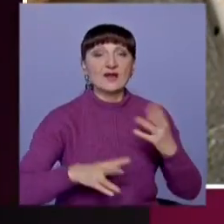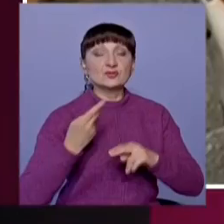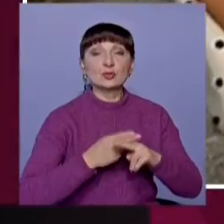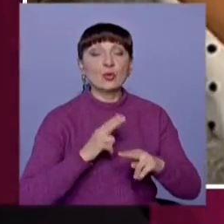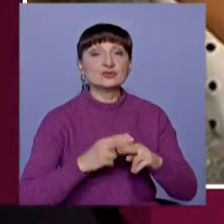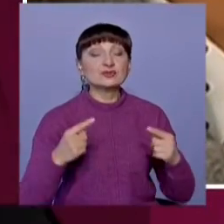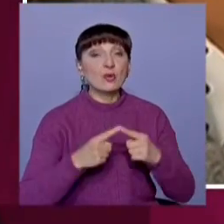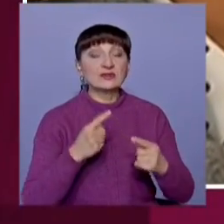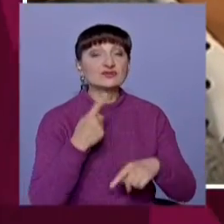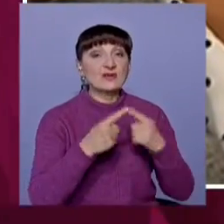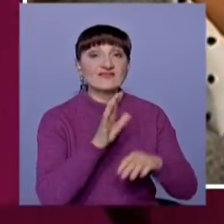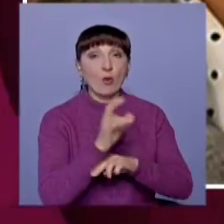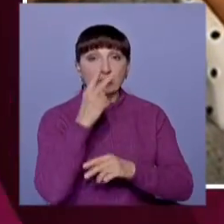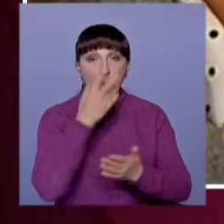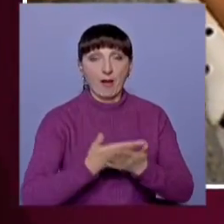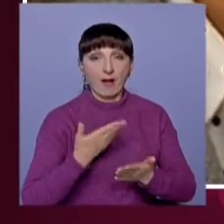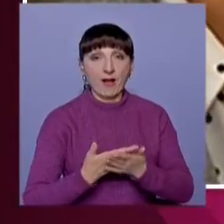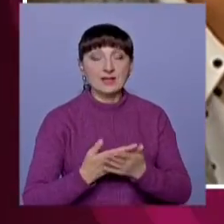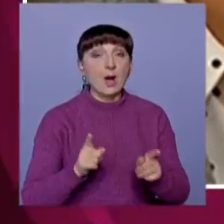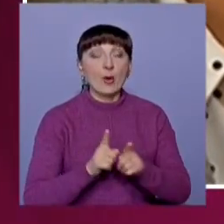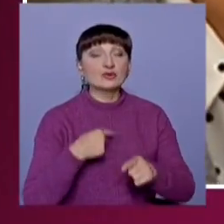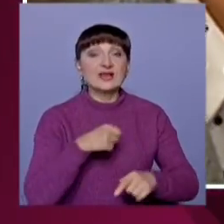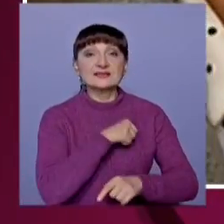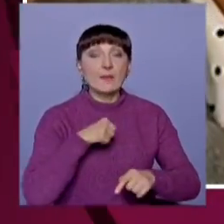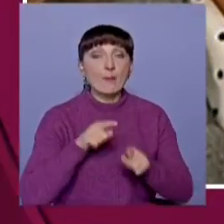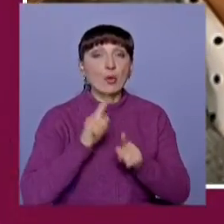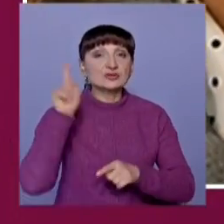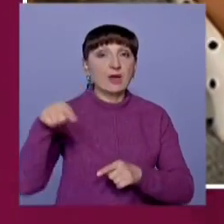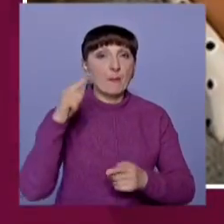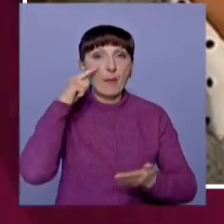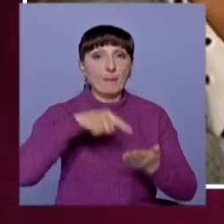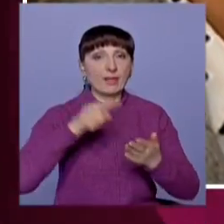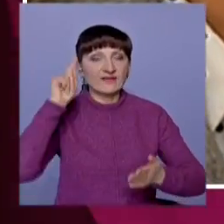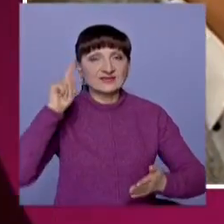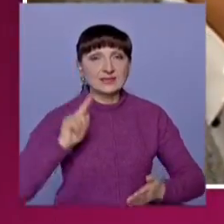очень четко передано через фотографии. Такое ощущение, что я сама нахожусь в этой удивительной стране.